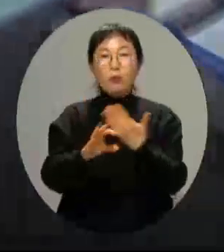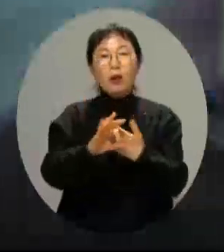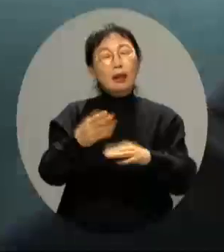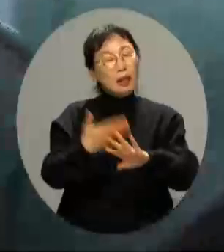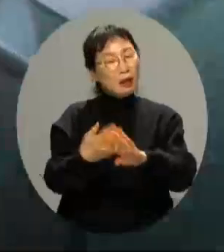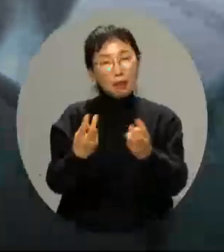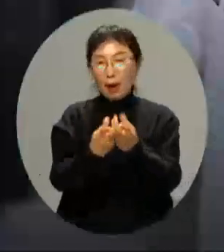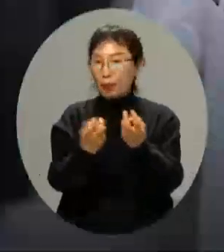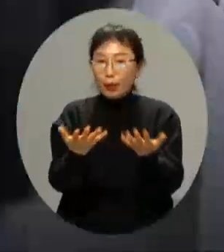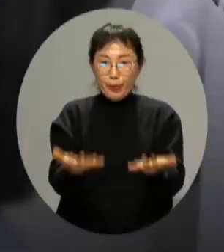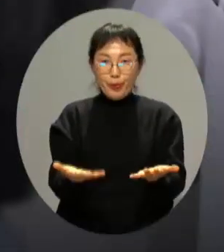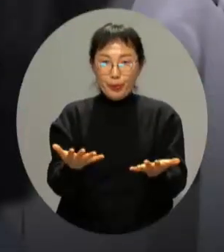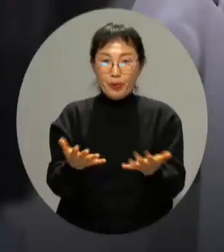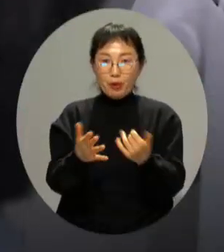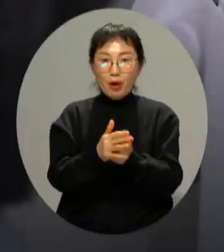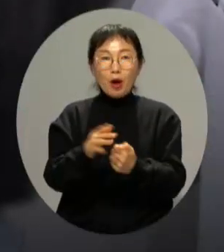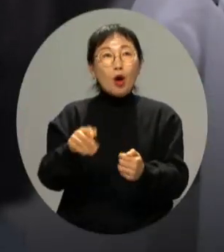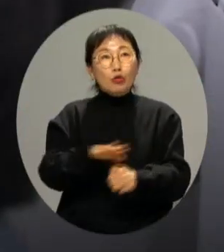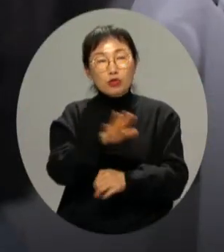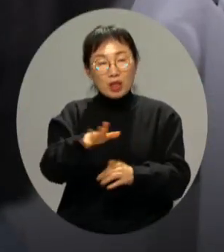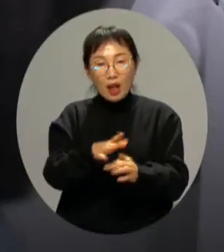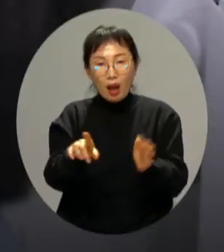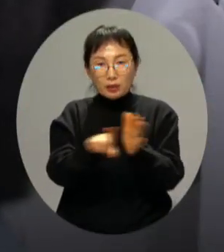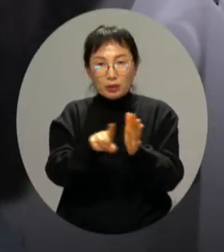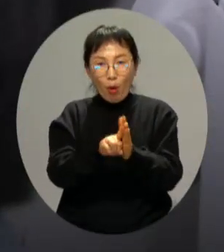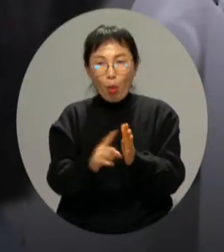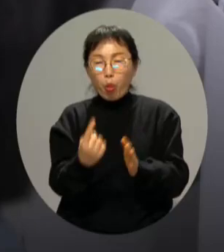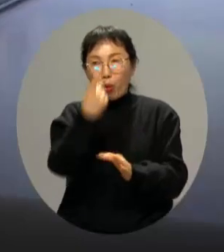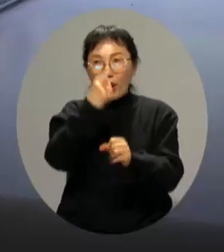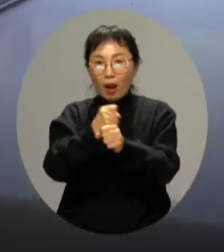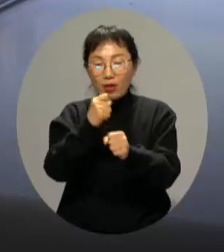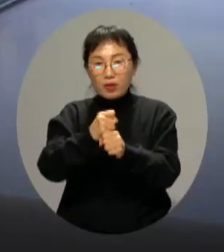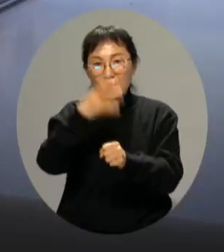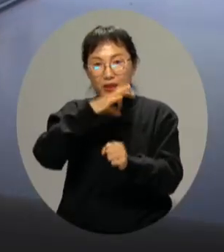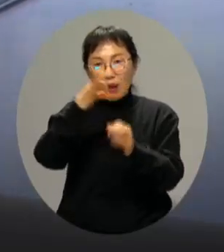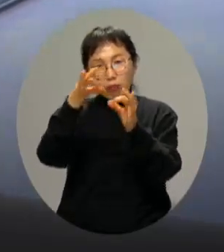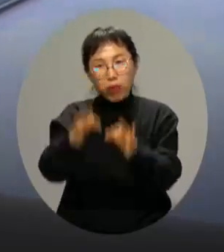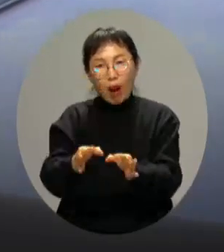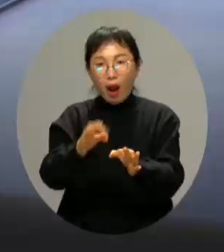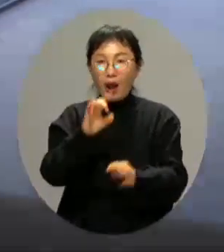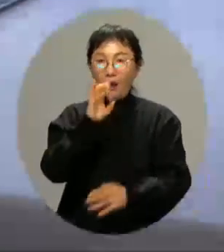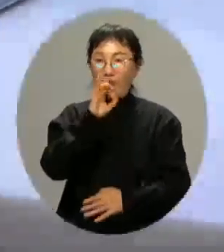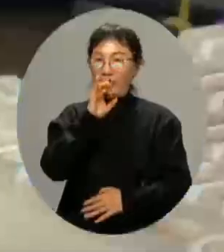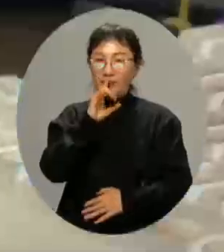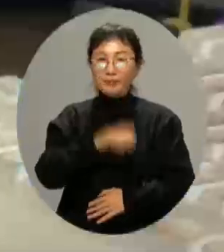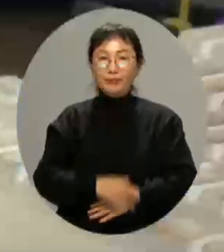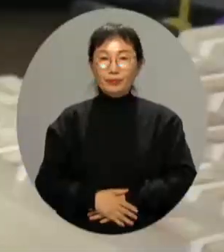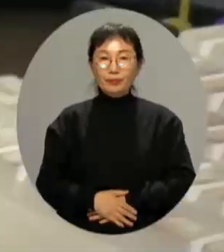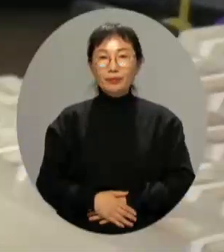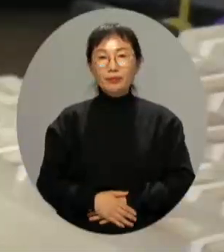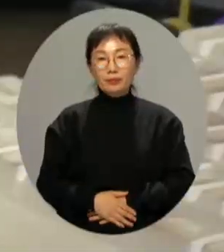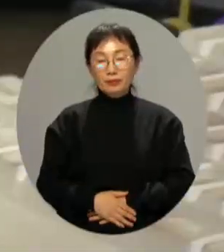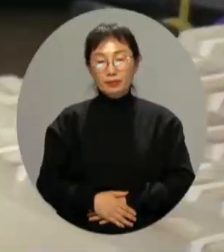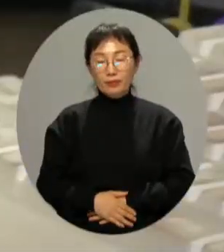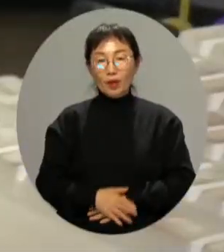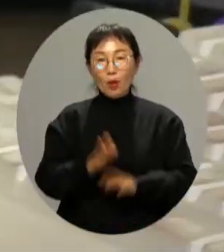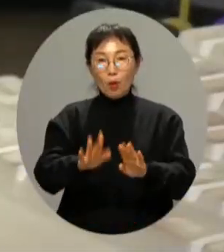우리가 뭐 신용을 높인다고 해서 기존 금리가 낮아지는 건 아니니까요 올해가